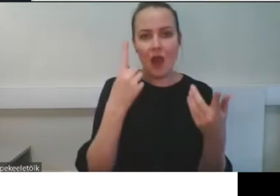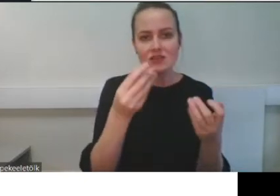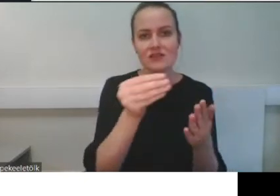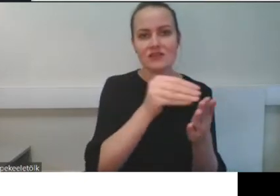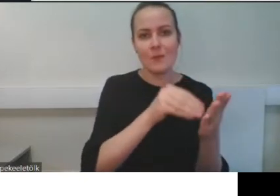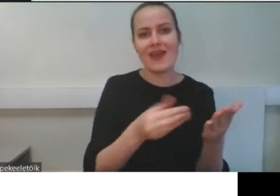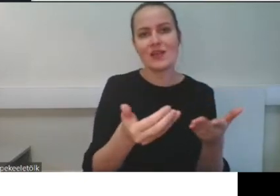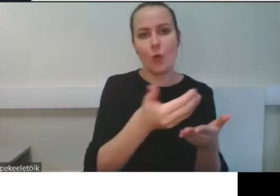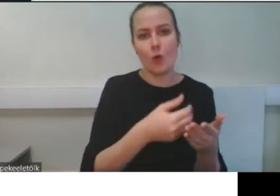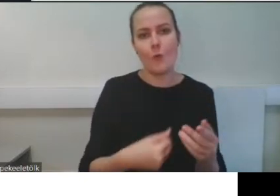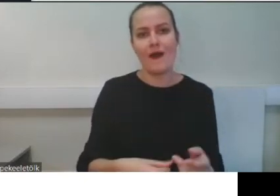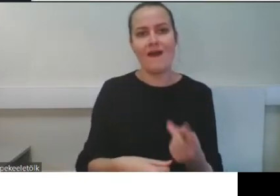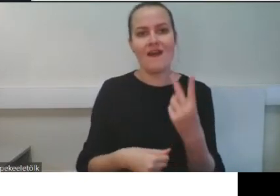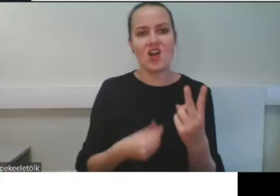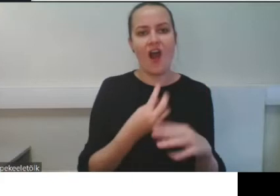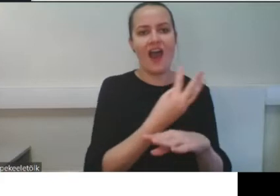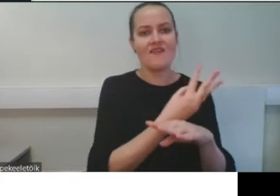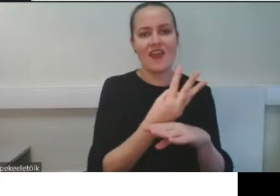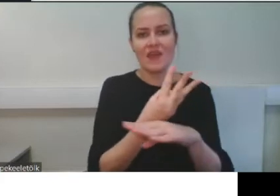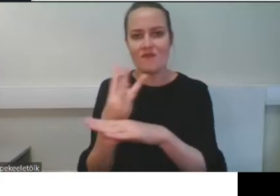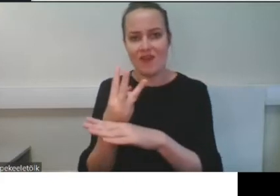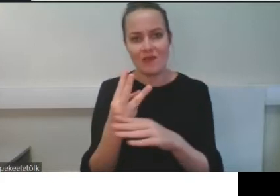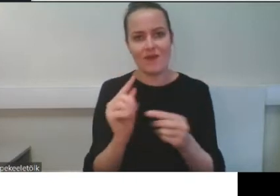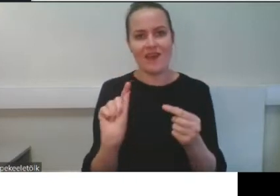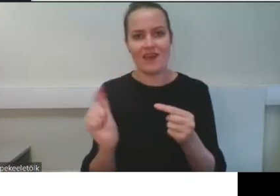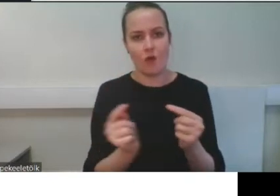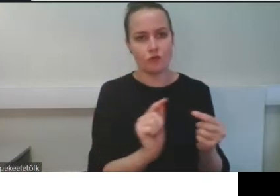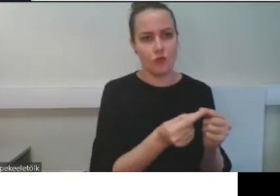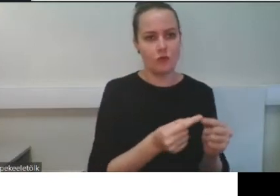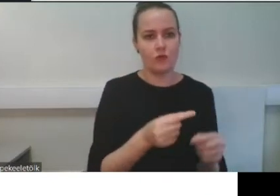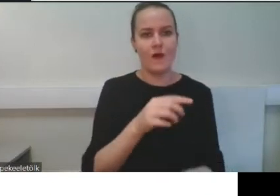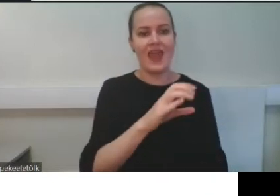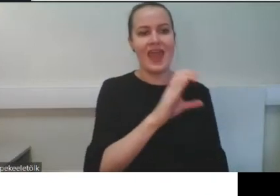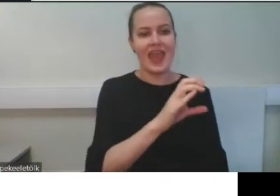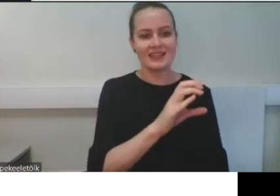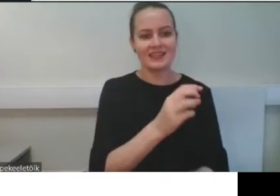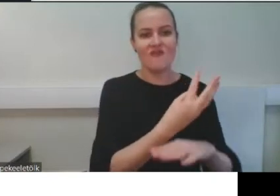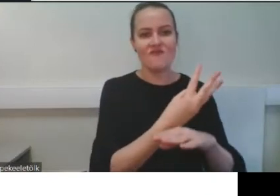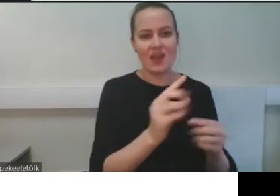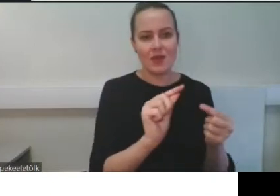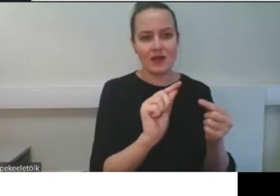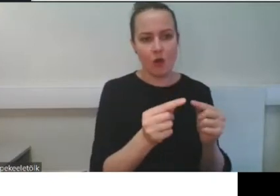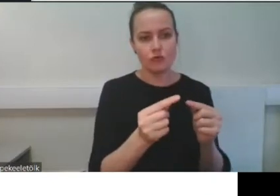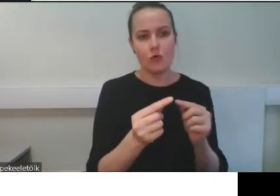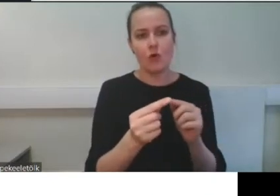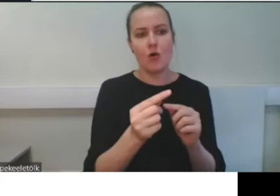rohkem kui üks inimene? Aga kui ainult üks inimene elab üksinda suhtelises vaesuses, kuidas arvestatakse